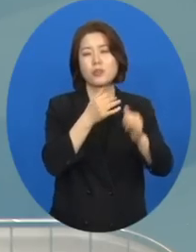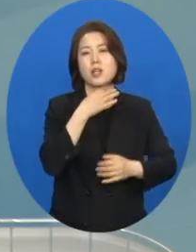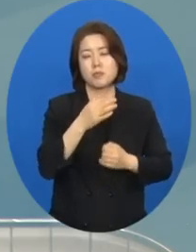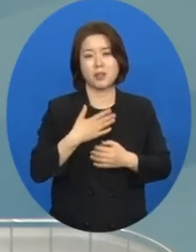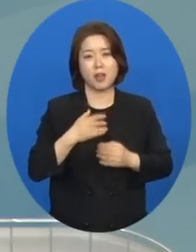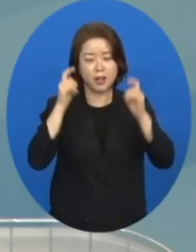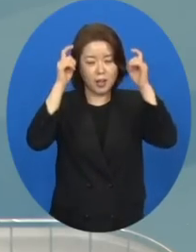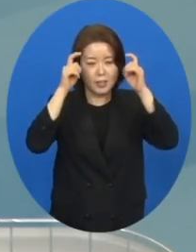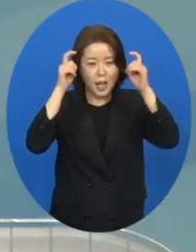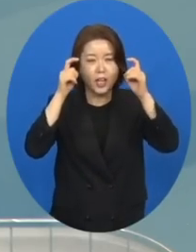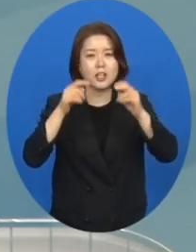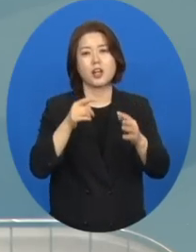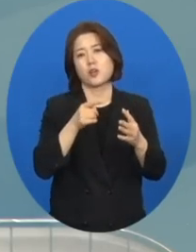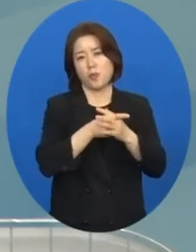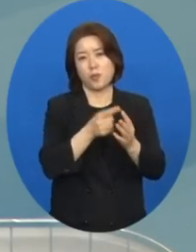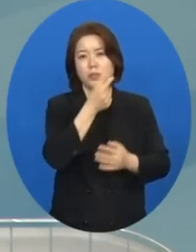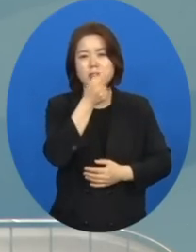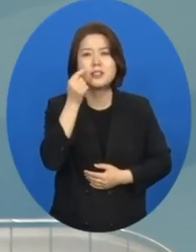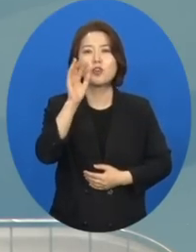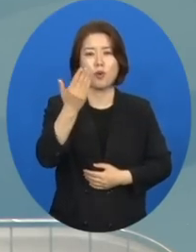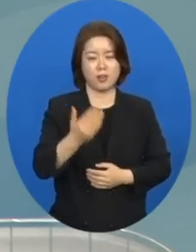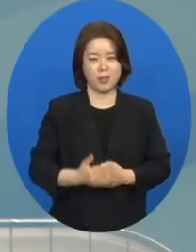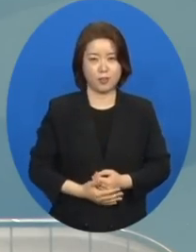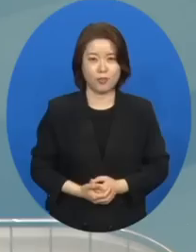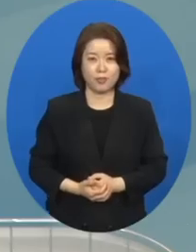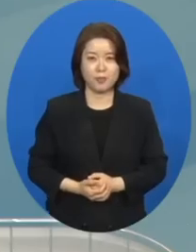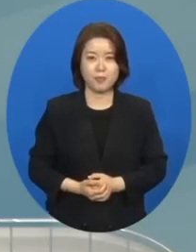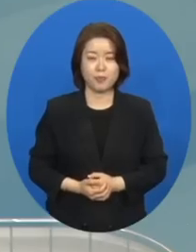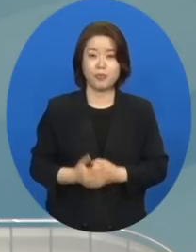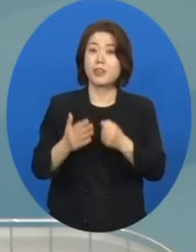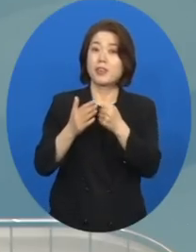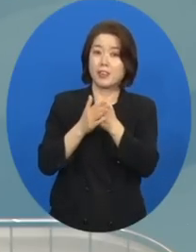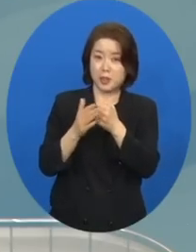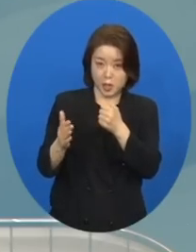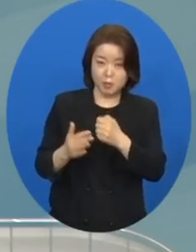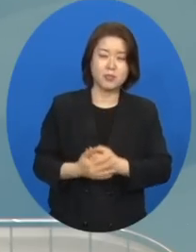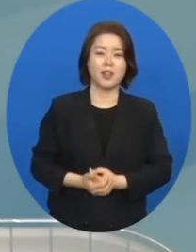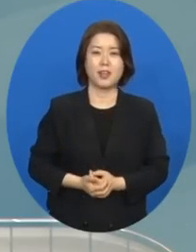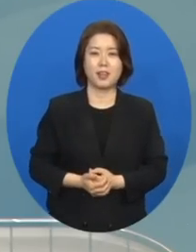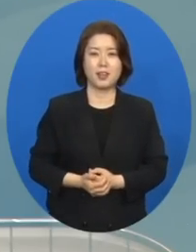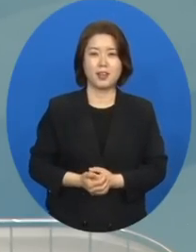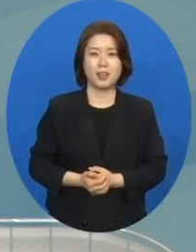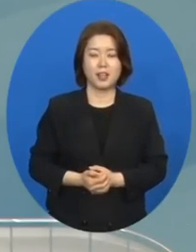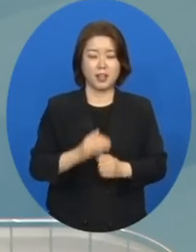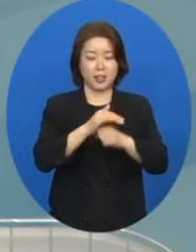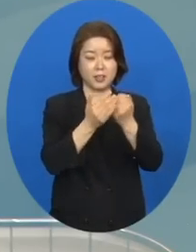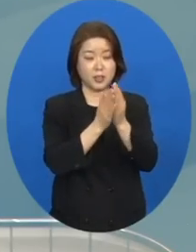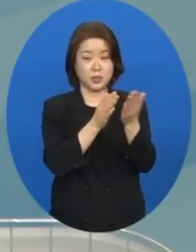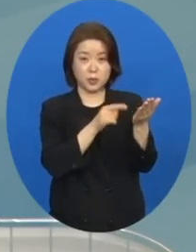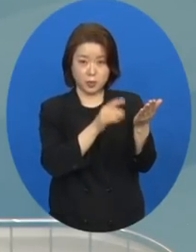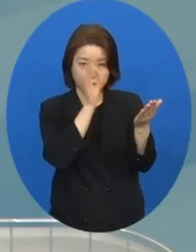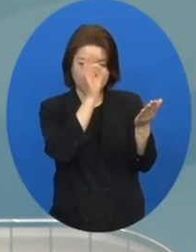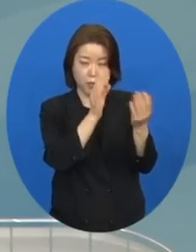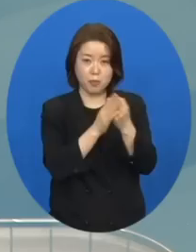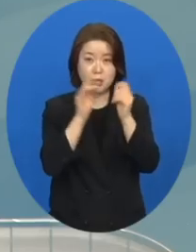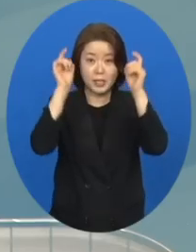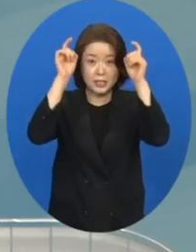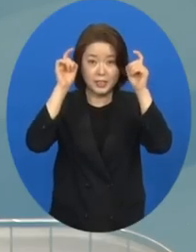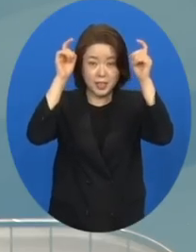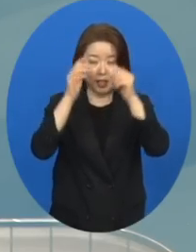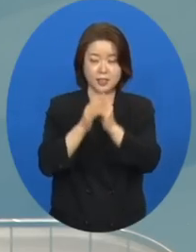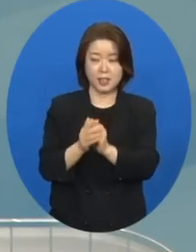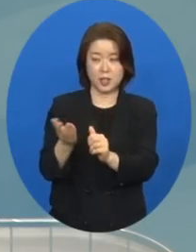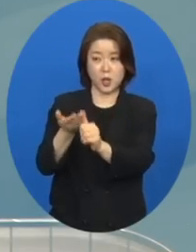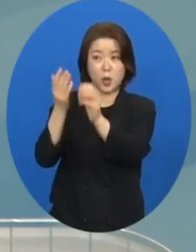구나 한다 는 하나의 증거가 될 수 있는 것이죠 자 그래서 이 성령이 오면 요 양 이어 목자의 음성을